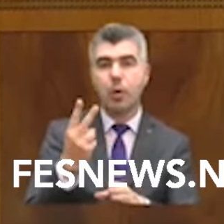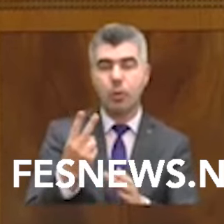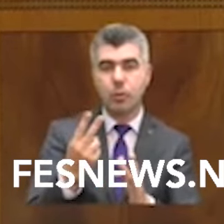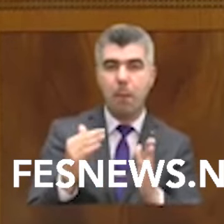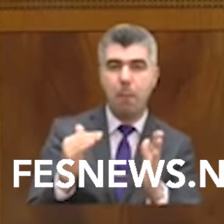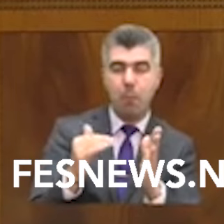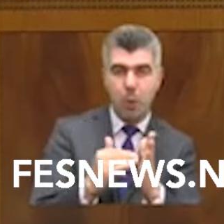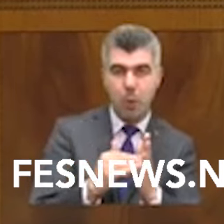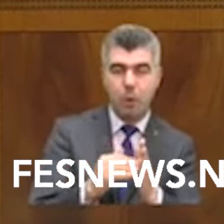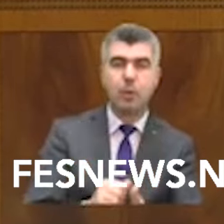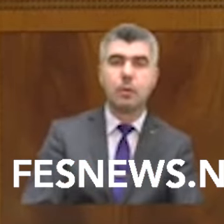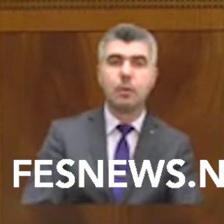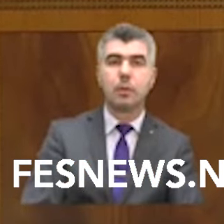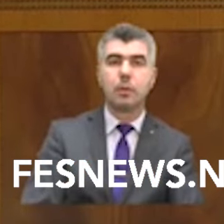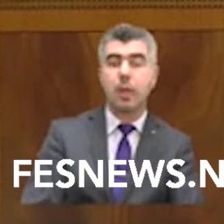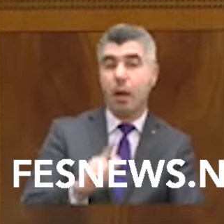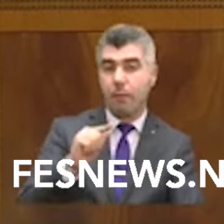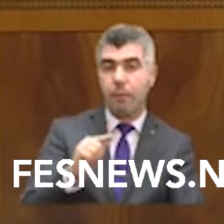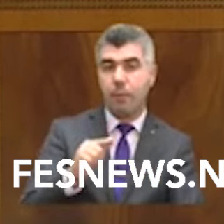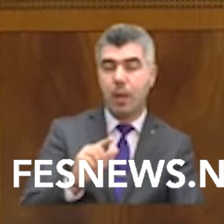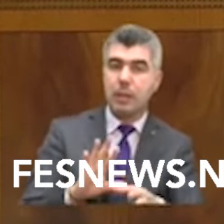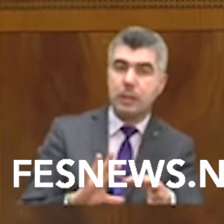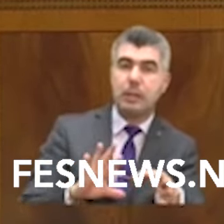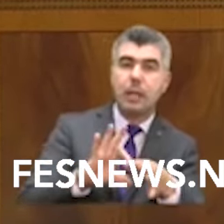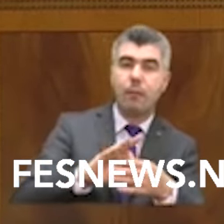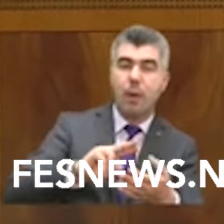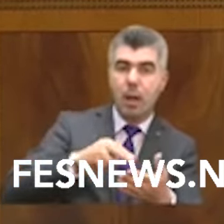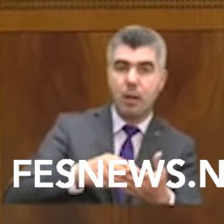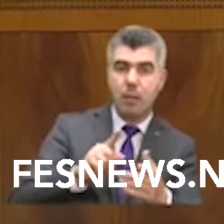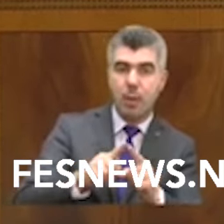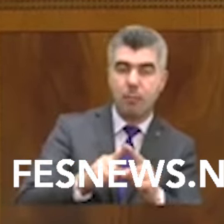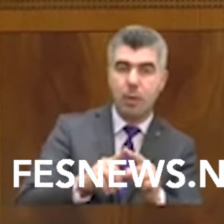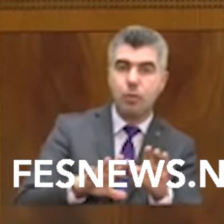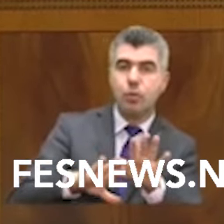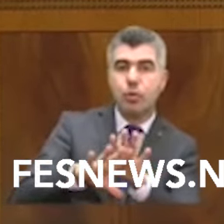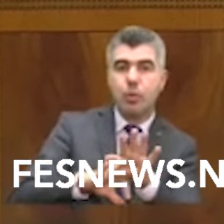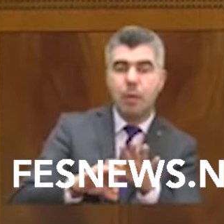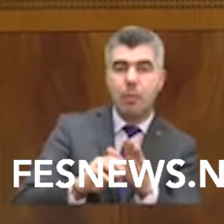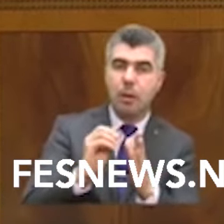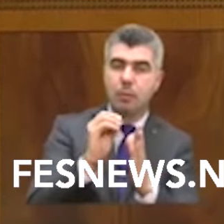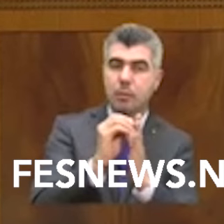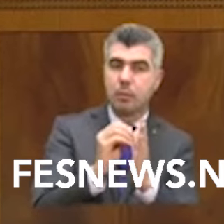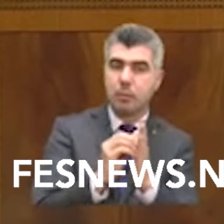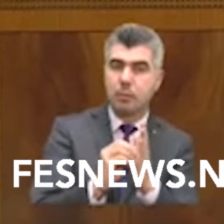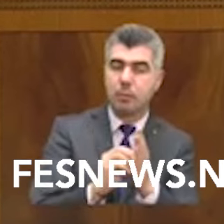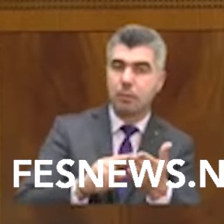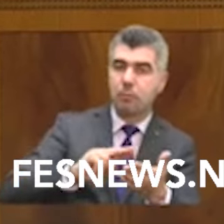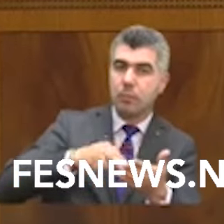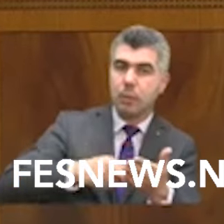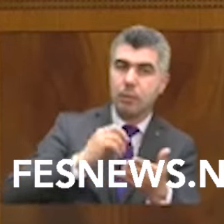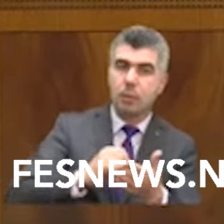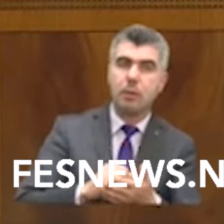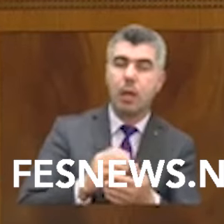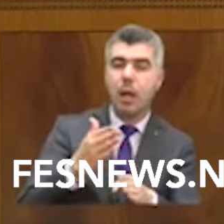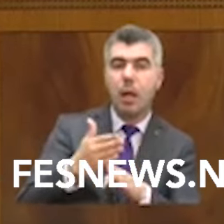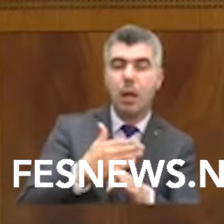احتساب الرسوم واللي كتدخل في اطار اتفاقيه السكن الاجتماعي التي تم توقيعها